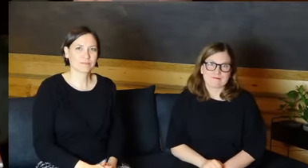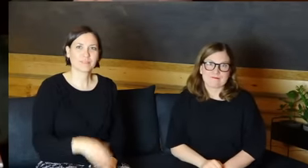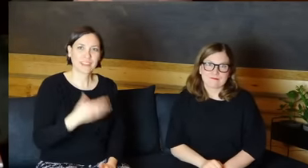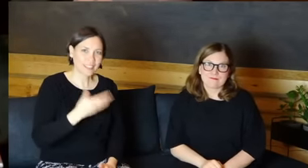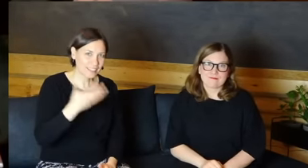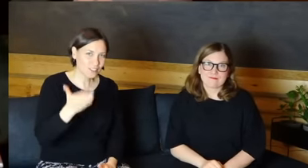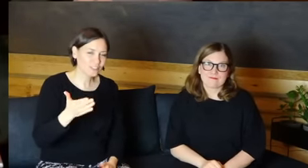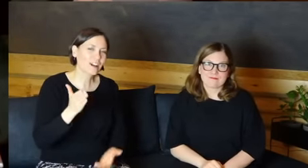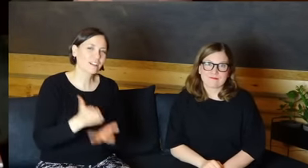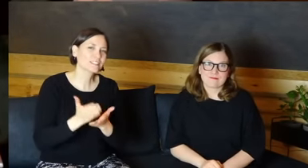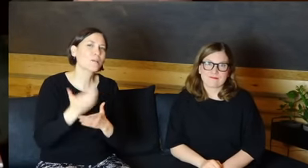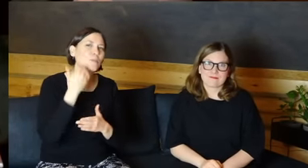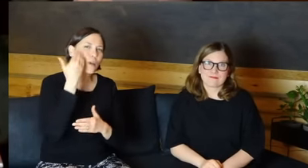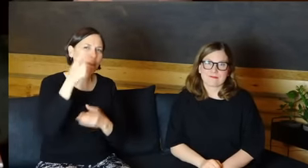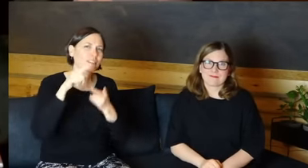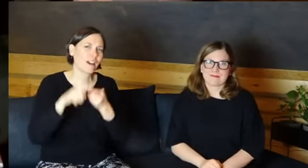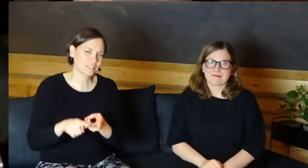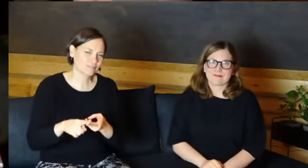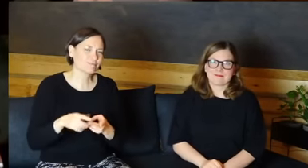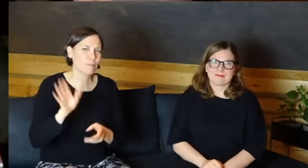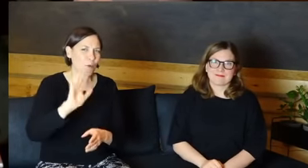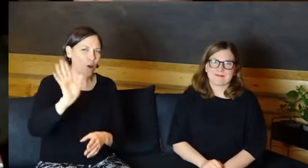juttuun. Moi. Joo, moi.